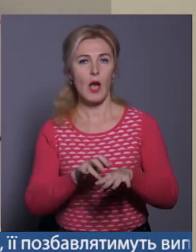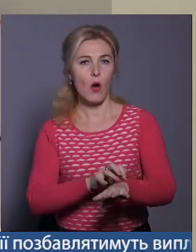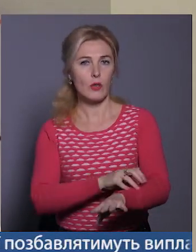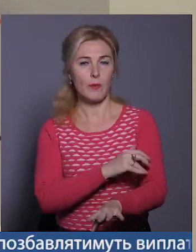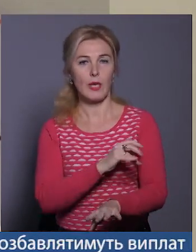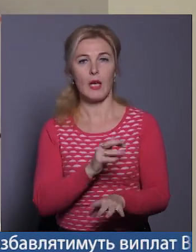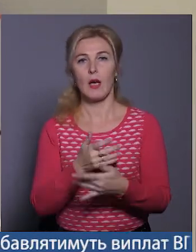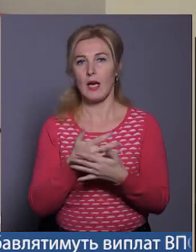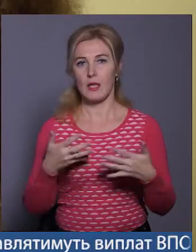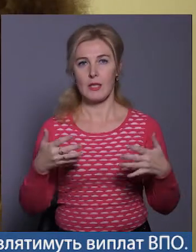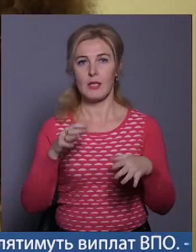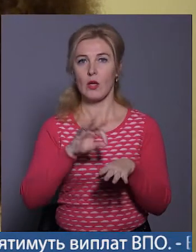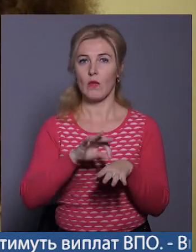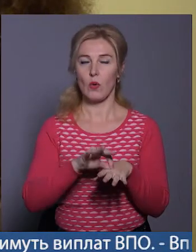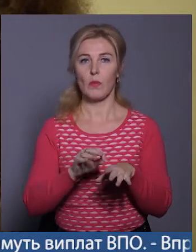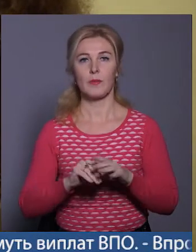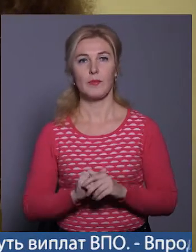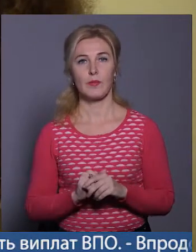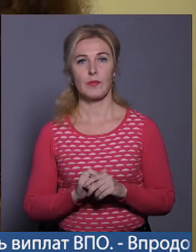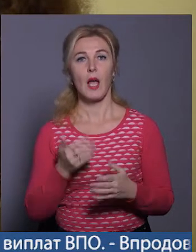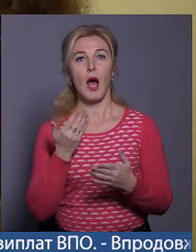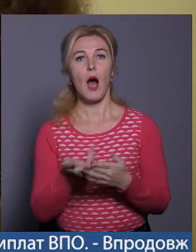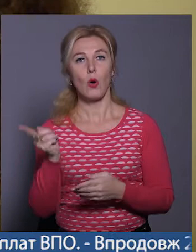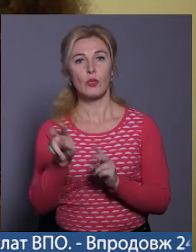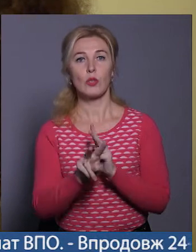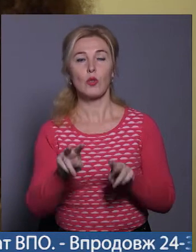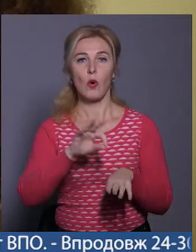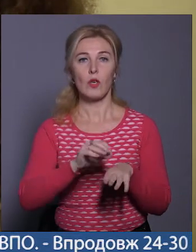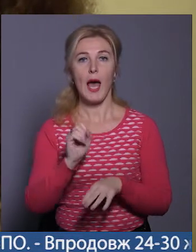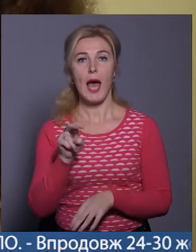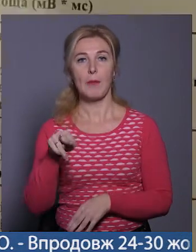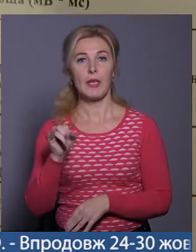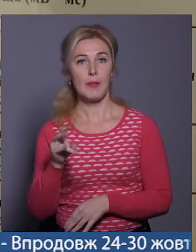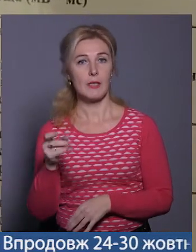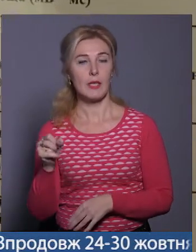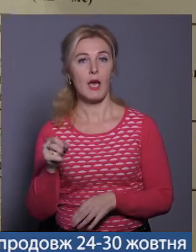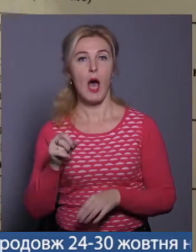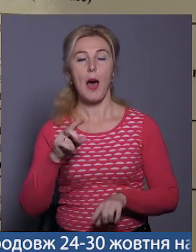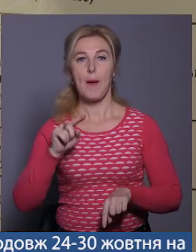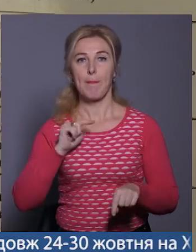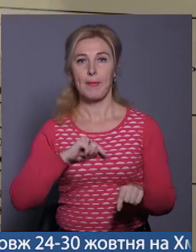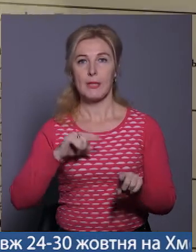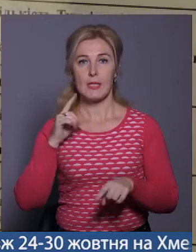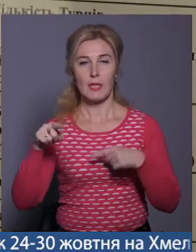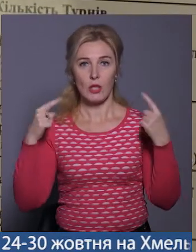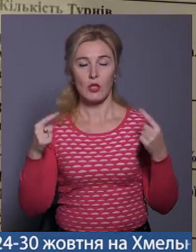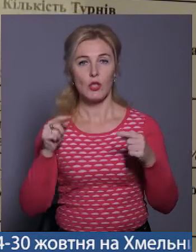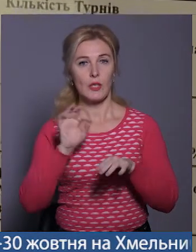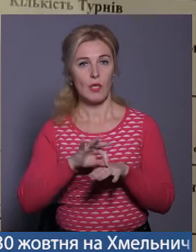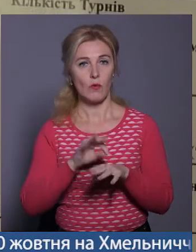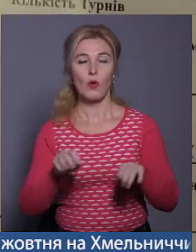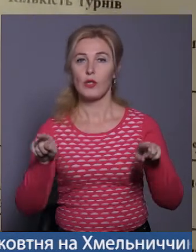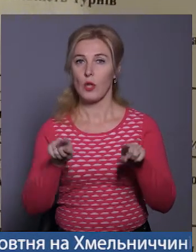печіння, поколювання та слабкість в кінцівках. А у тих, хто хворіє на епілепсію, психічні захворювання або ж мають кардіостимулятор, до